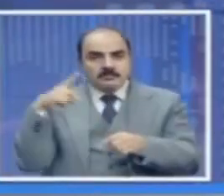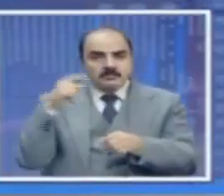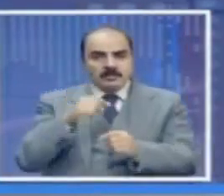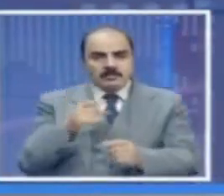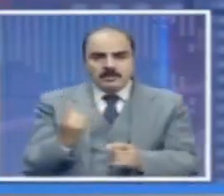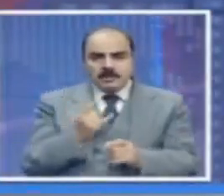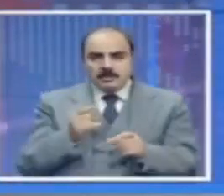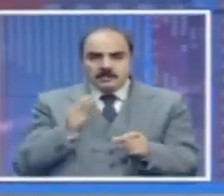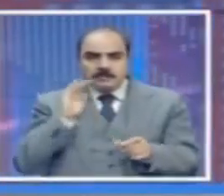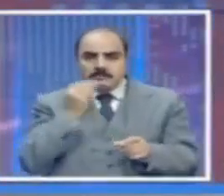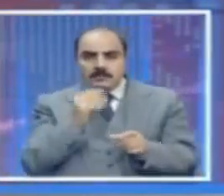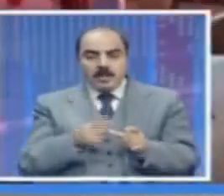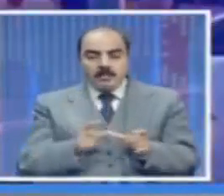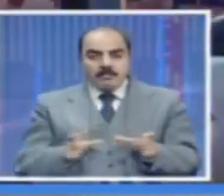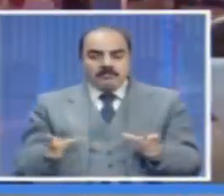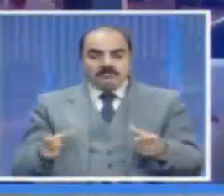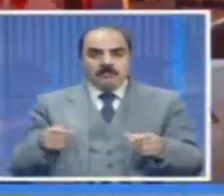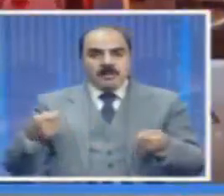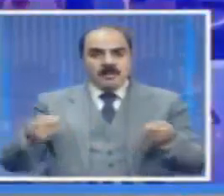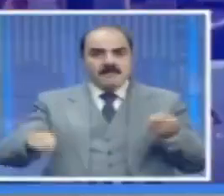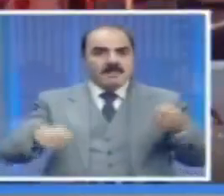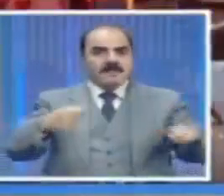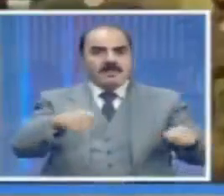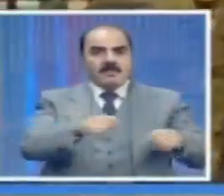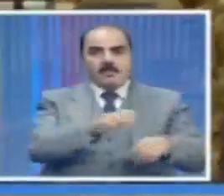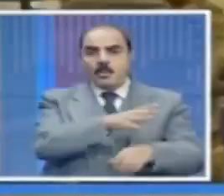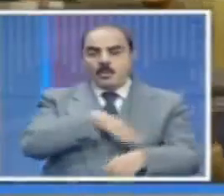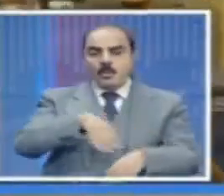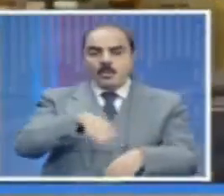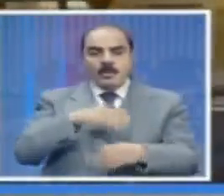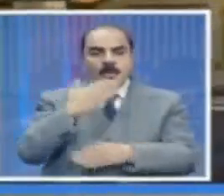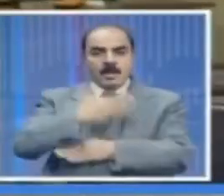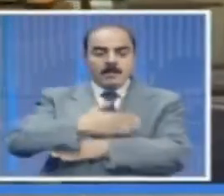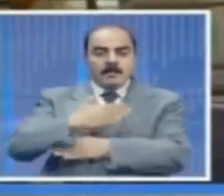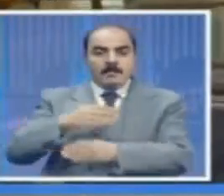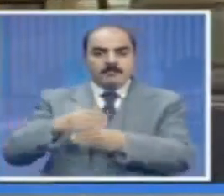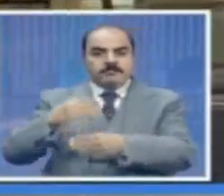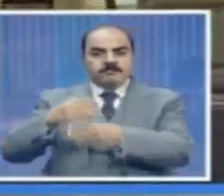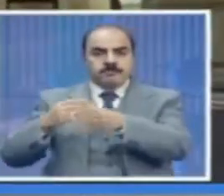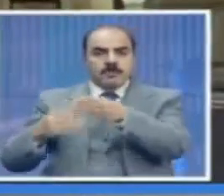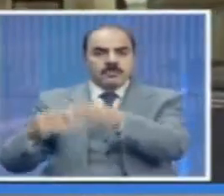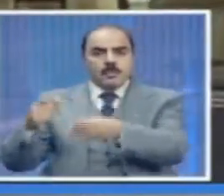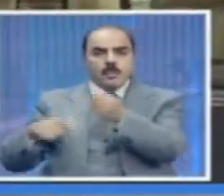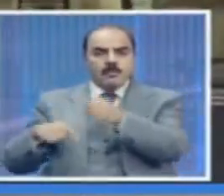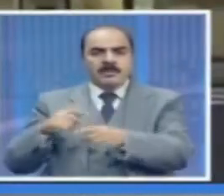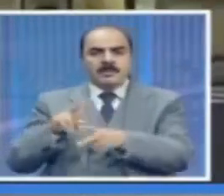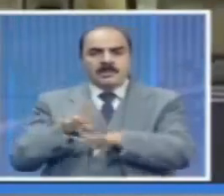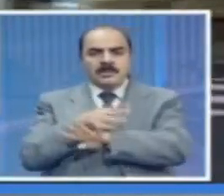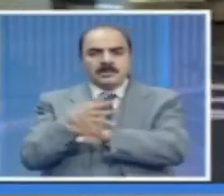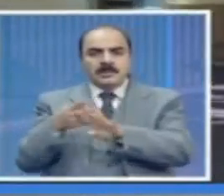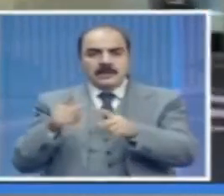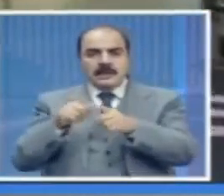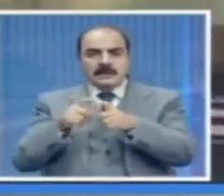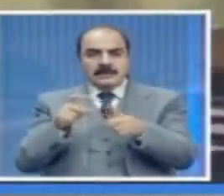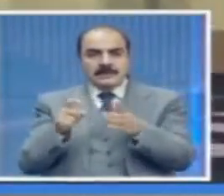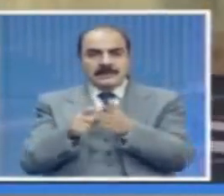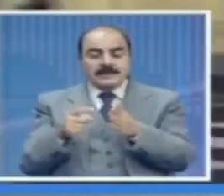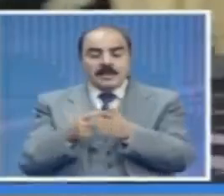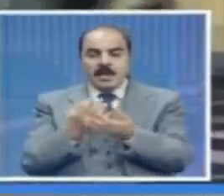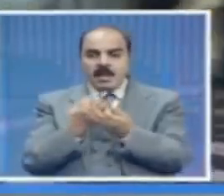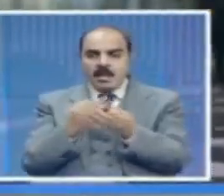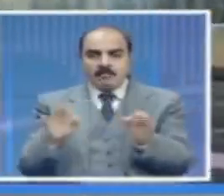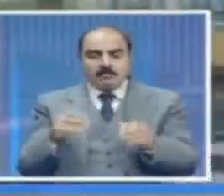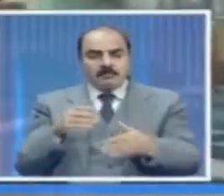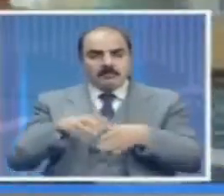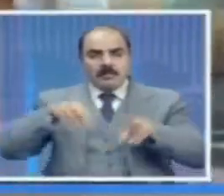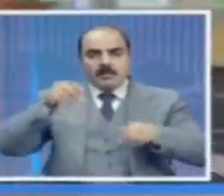استثنائية غير مسبوقة، وتم إغلاق المدينة بالعوازل الإسمنتية والحديدية والأسلاك الشائكة وكذلك عدد من